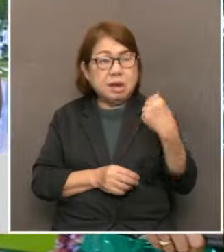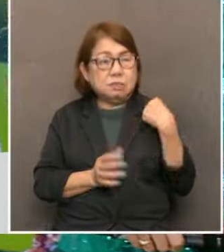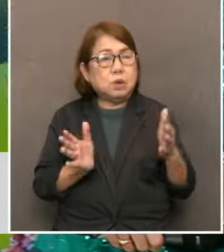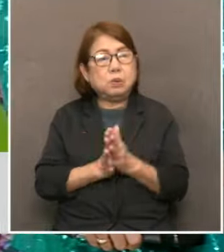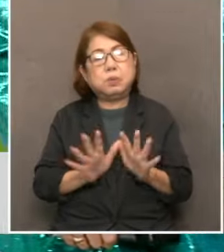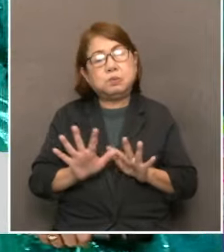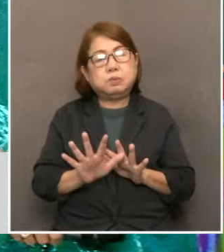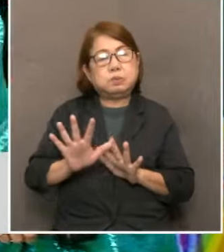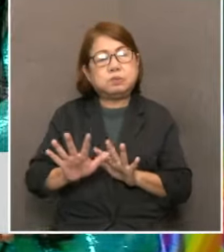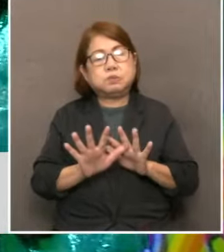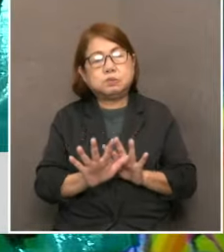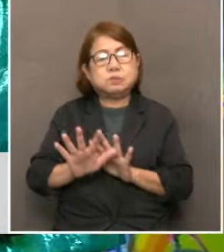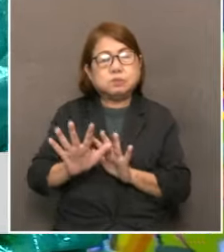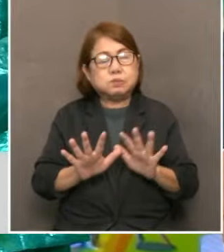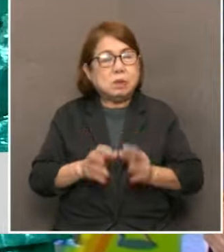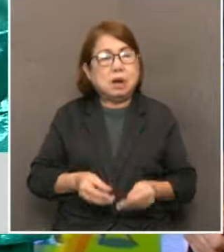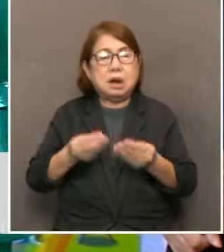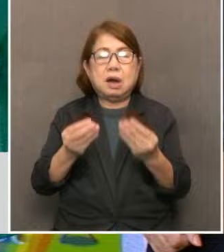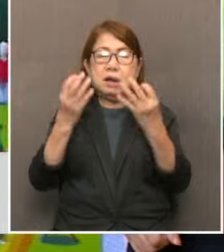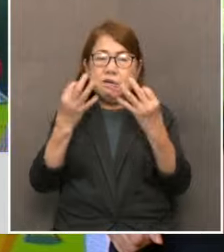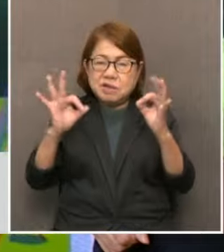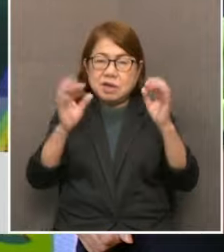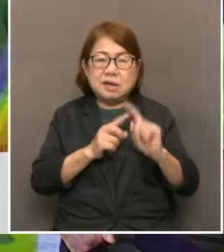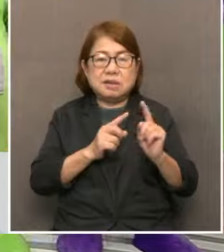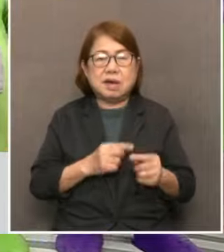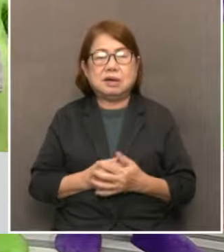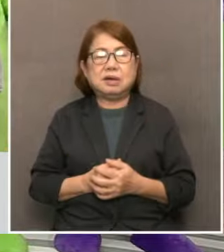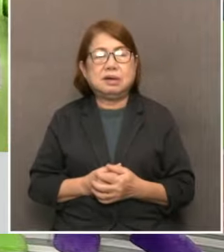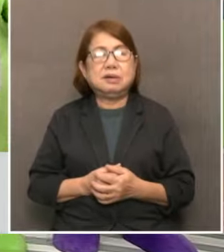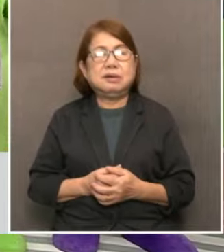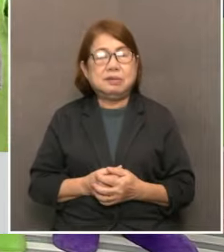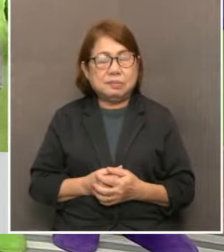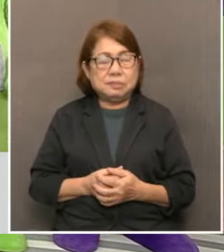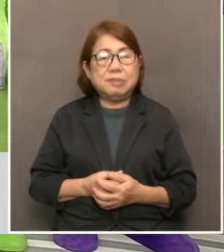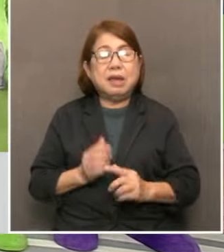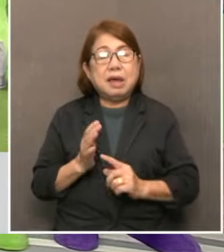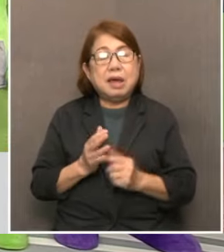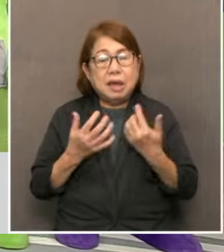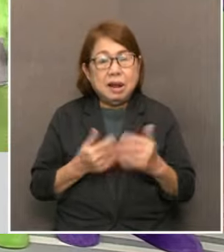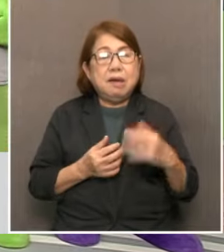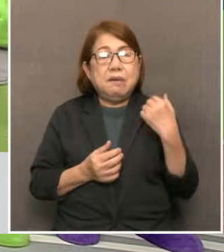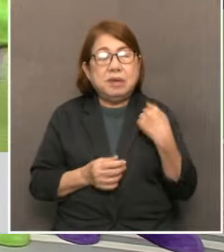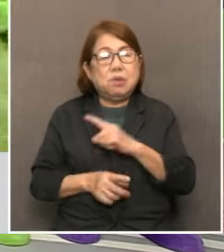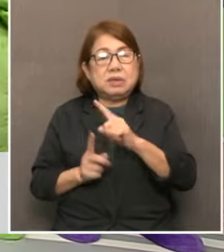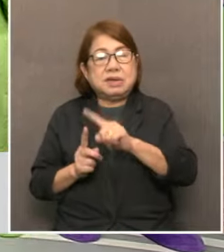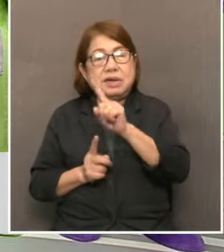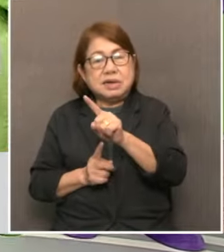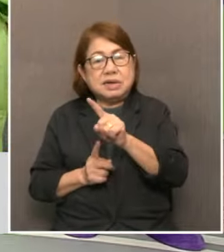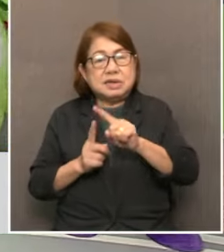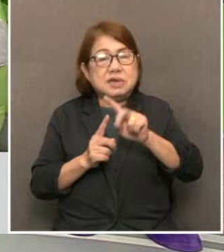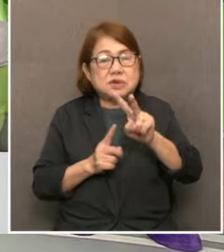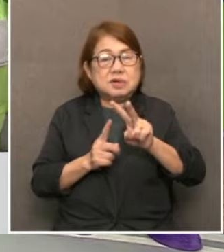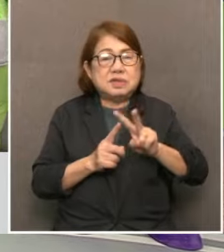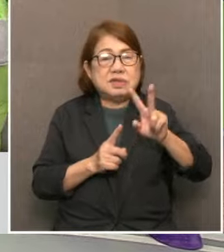พาเรสด้วยแล้วก็มีการแจกฟรีฮักด้วยนะคะอนอกจากนั้นค่ะในวันที่เอ่อ 1 23นะคะก็จะมี